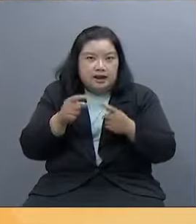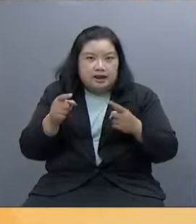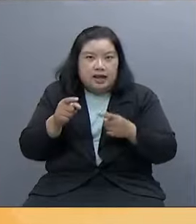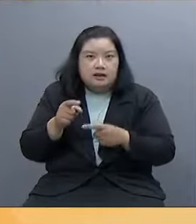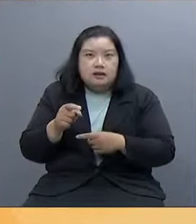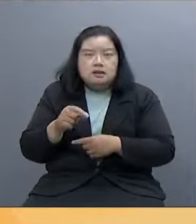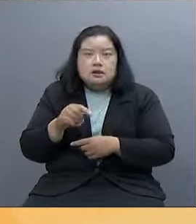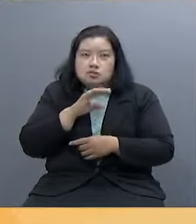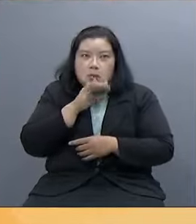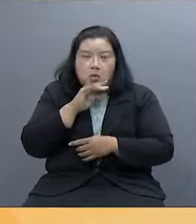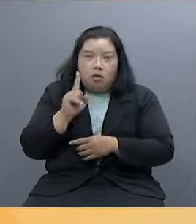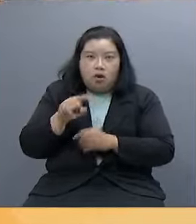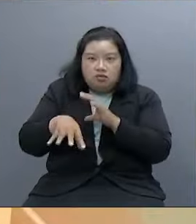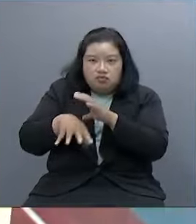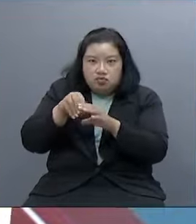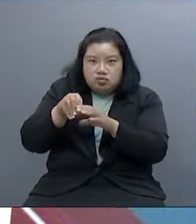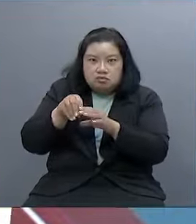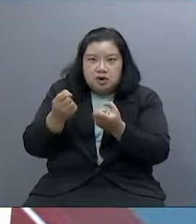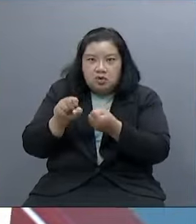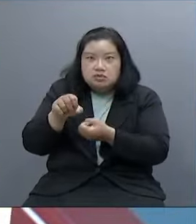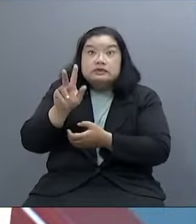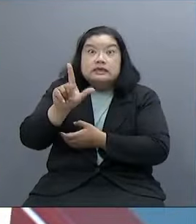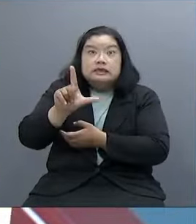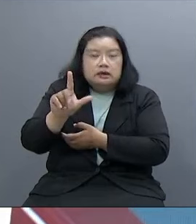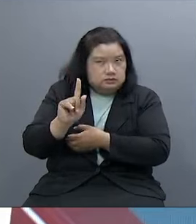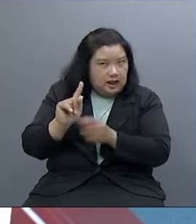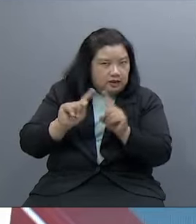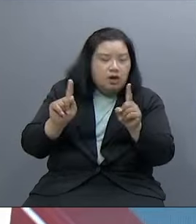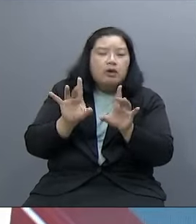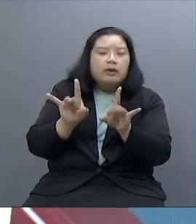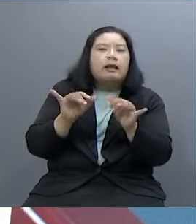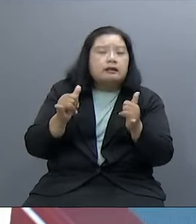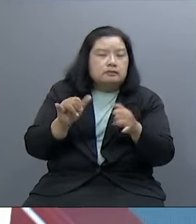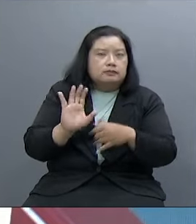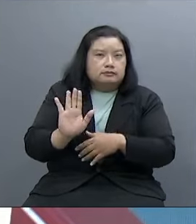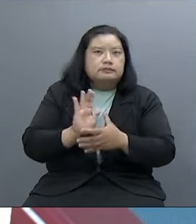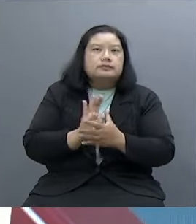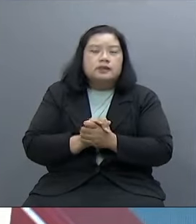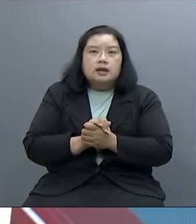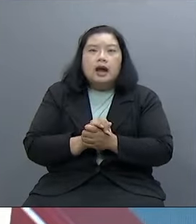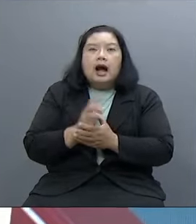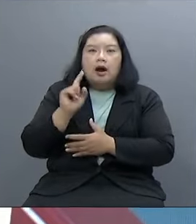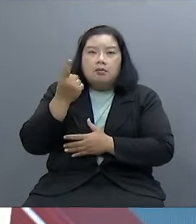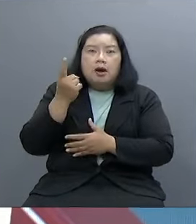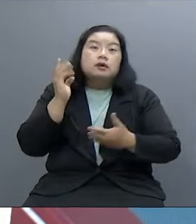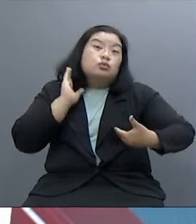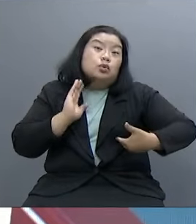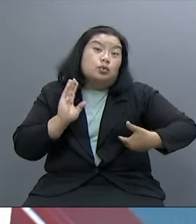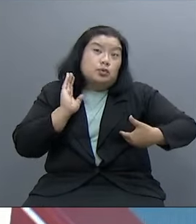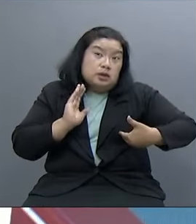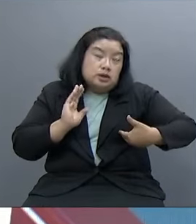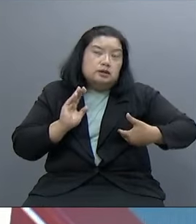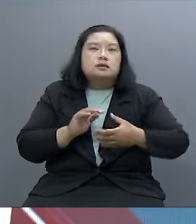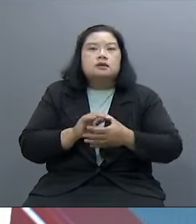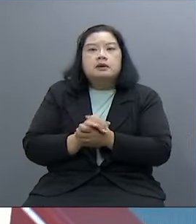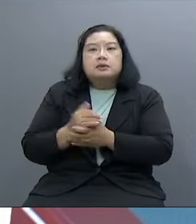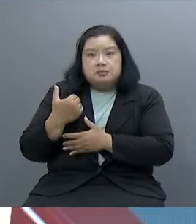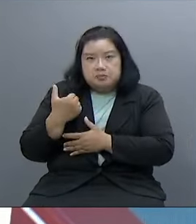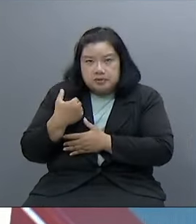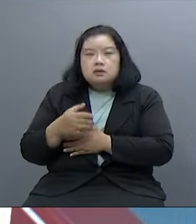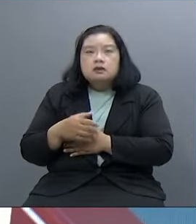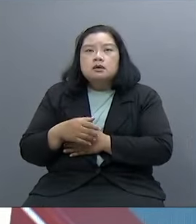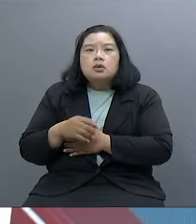มไปดูอีกหนึ่งพื้นที่กันหน่อยกลับมาที่ภาคกลางจังหวัดลพบุรีค่ะคุณผู้ชมคะชาวไทยพวนบ้านถนน